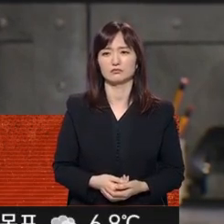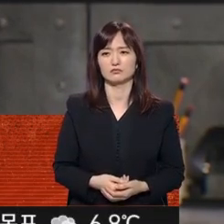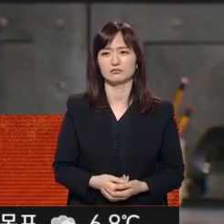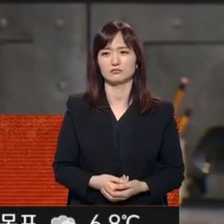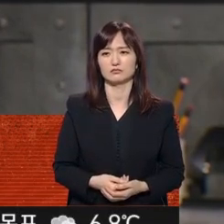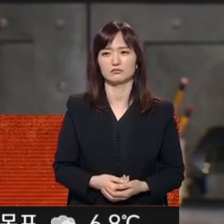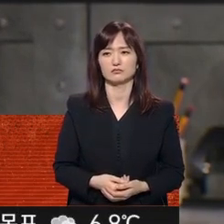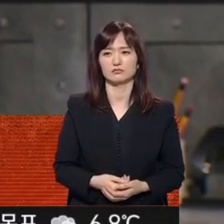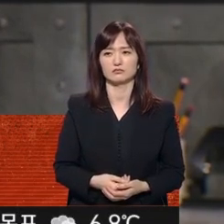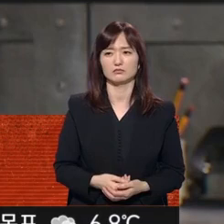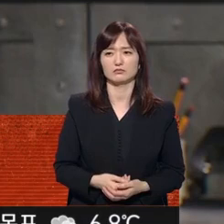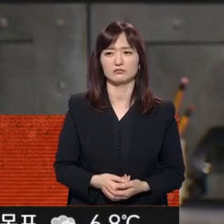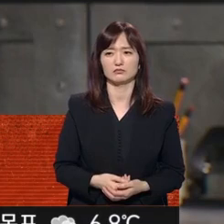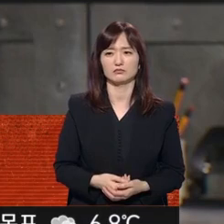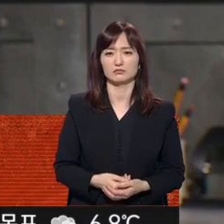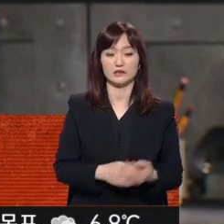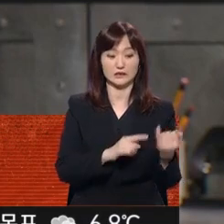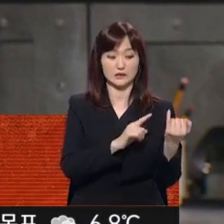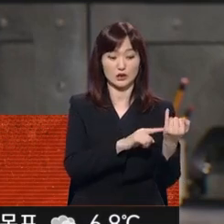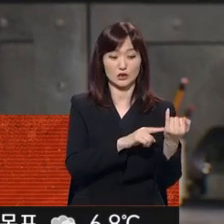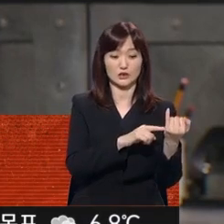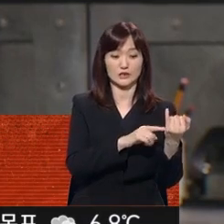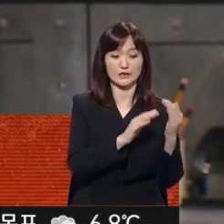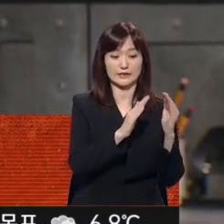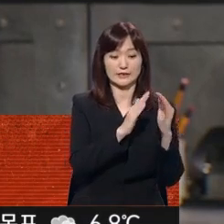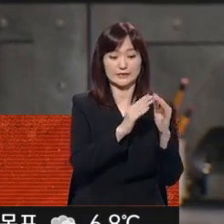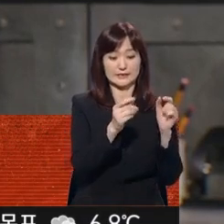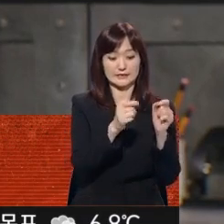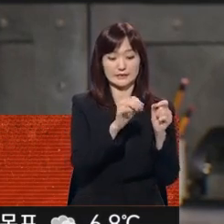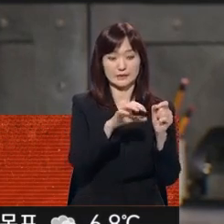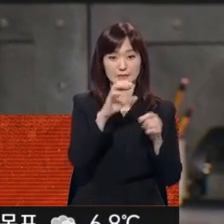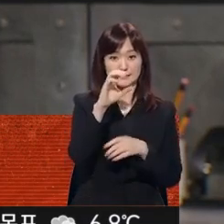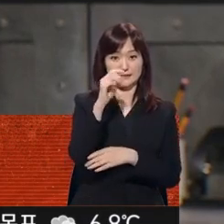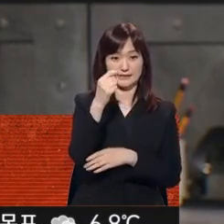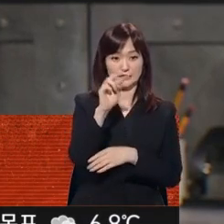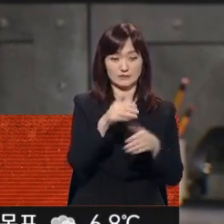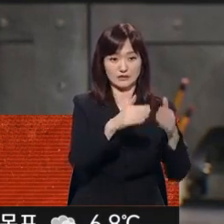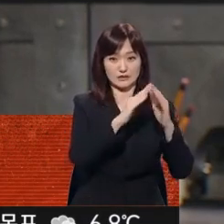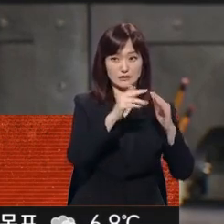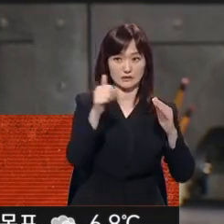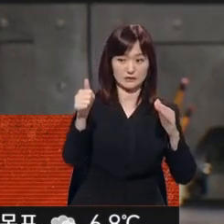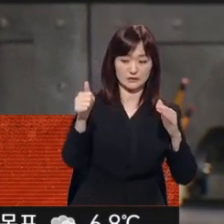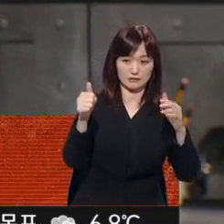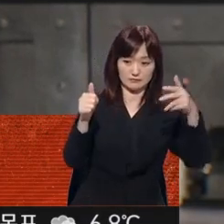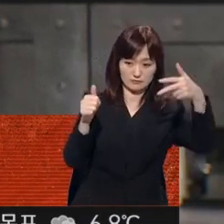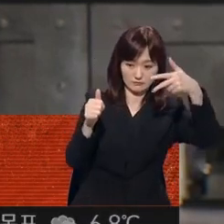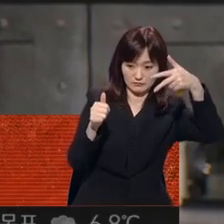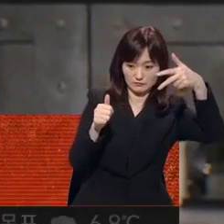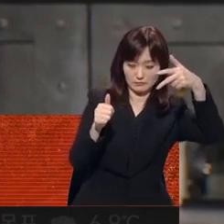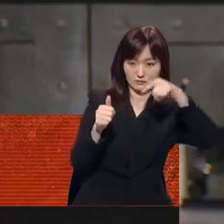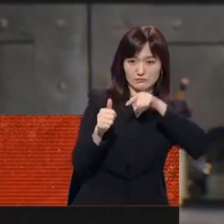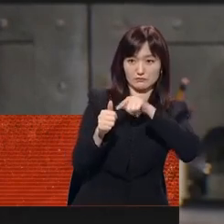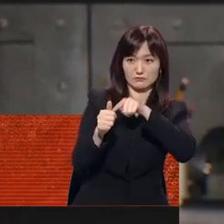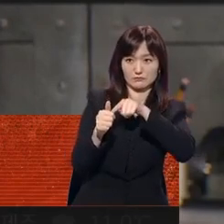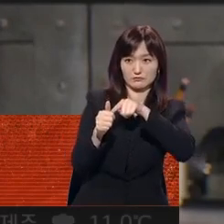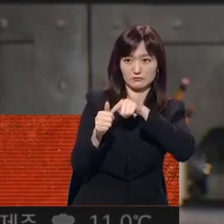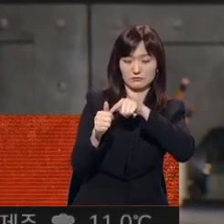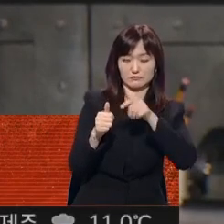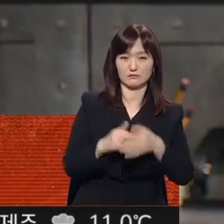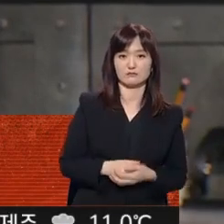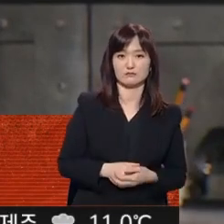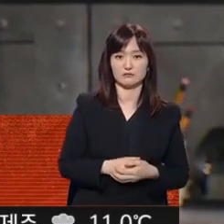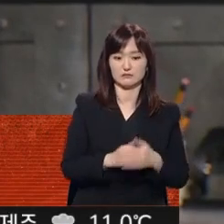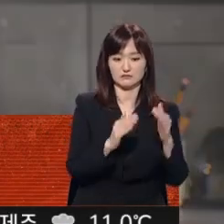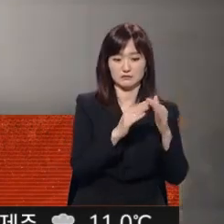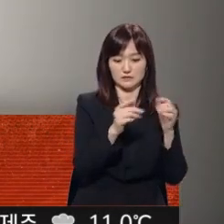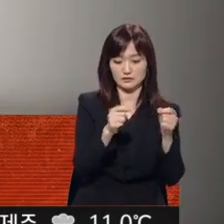그런데 아까 그 cctv를 설치했다고 그러지 않습니까 집 앞에 cctv에 남성의 모습이 찍혔는데 보니까 집 앞에 있는 싹 탕자가 있었는데